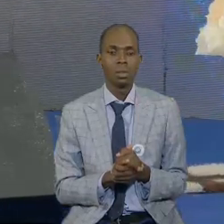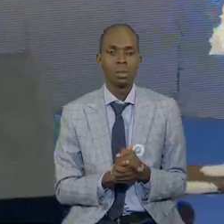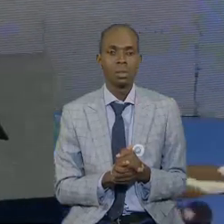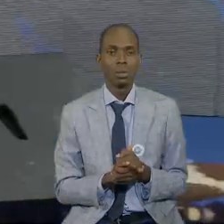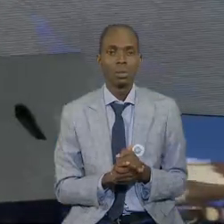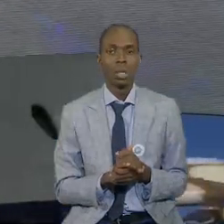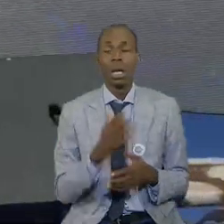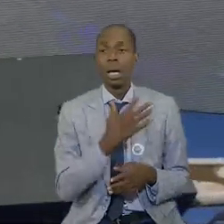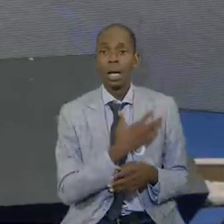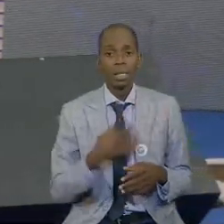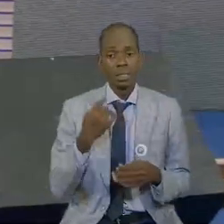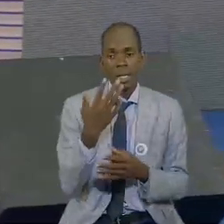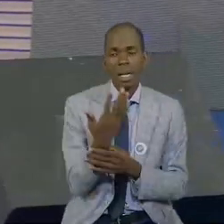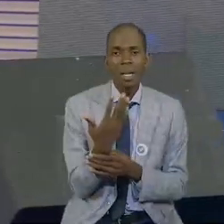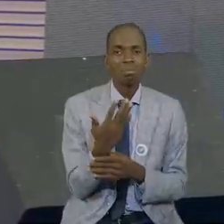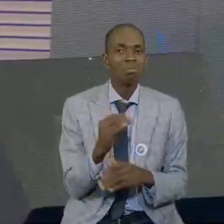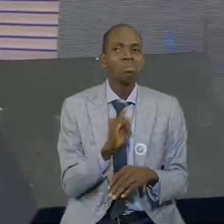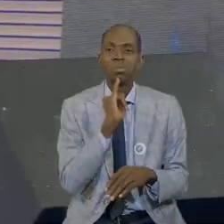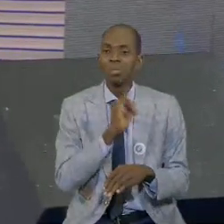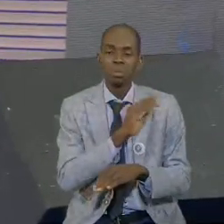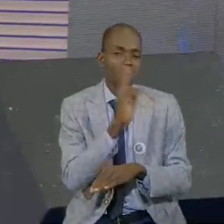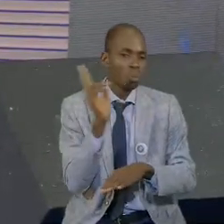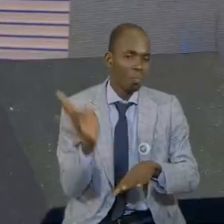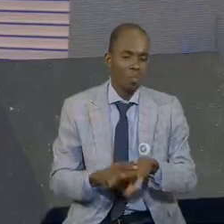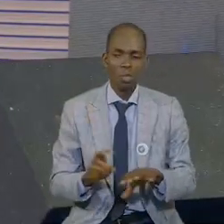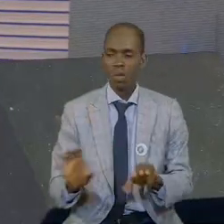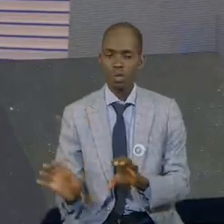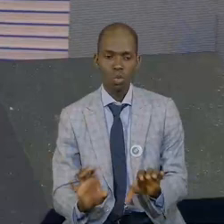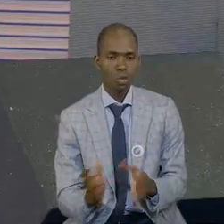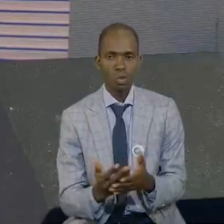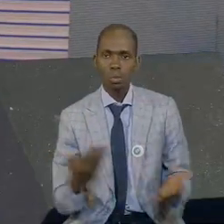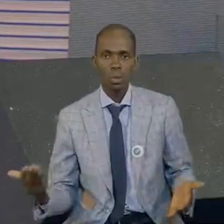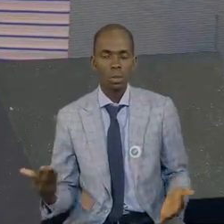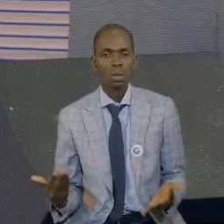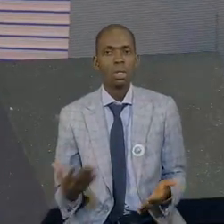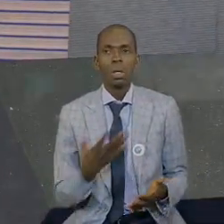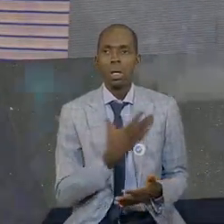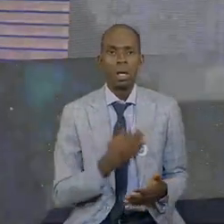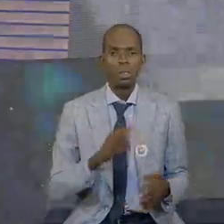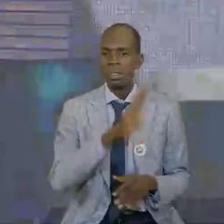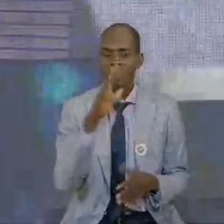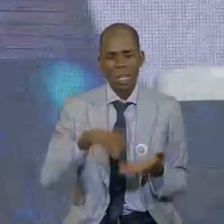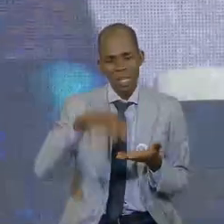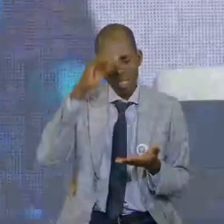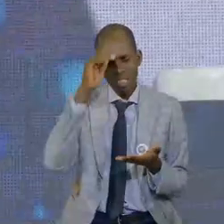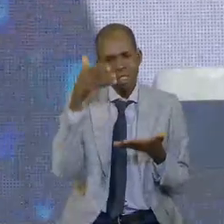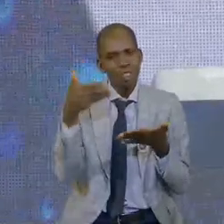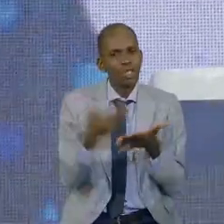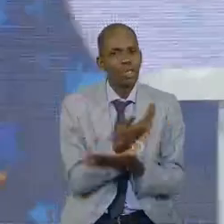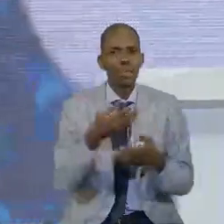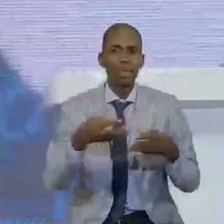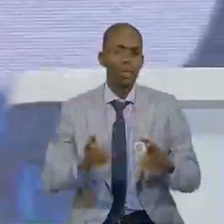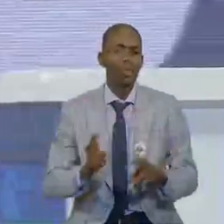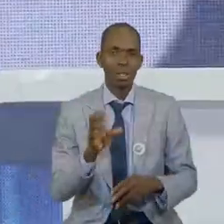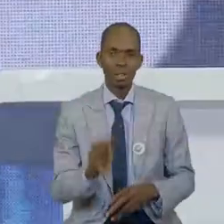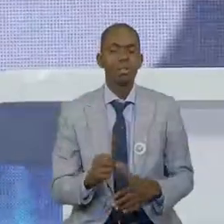the hand is used to doing something, it doesn't learn any new trick. Alors la main déjà habituée à certaines